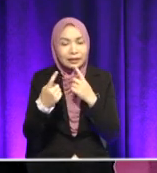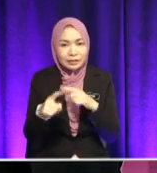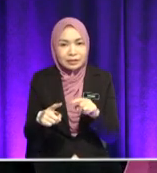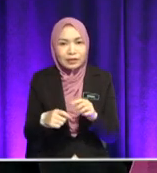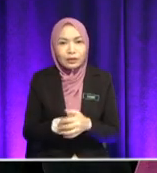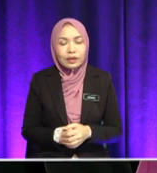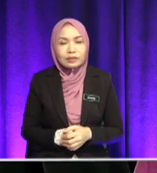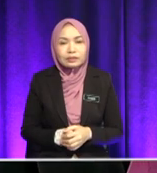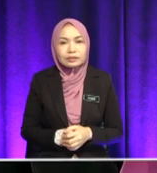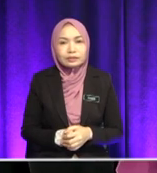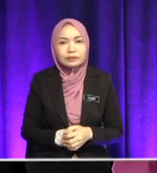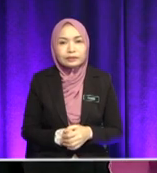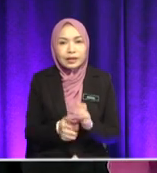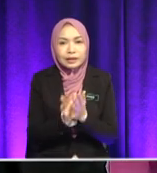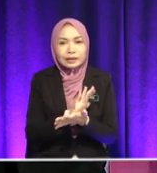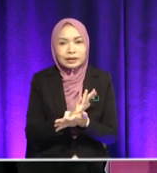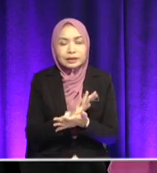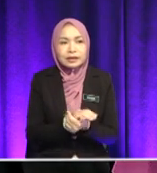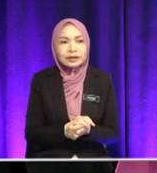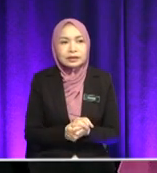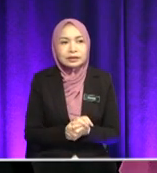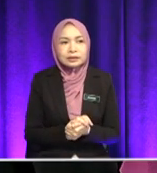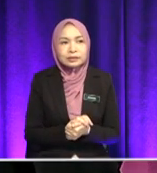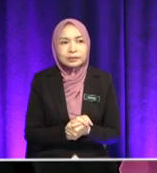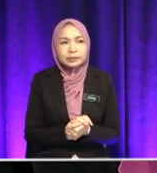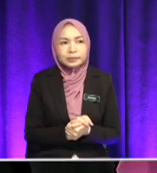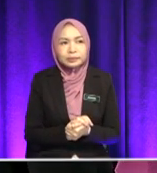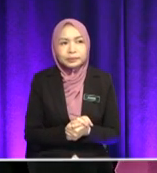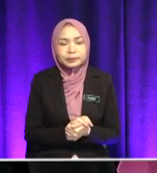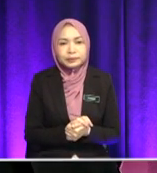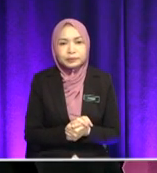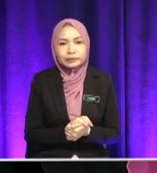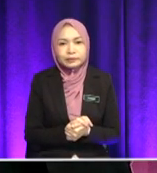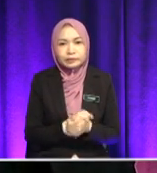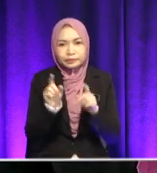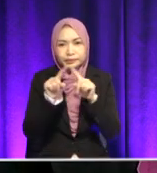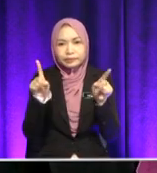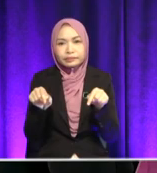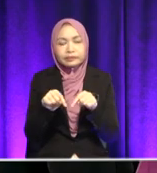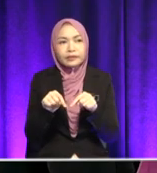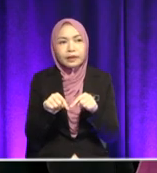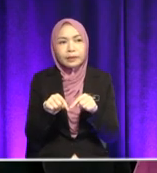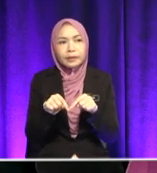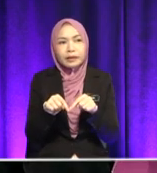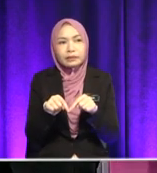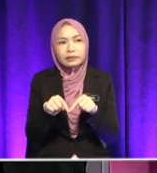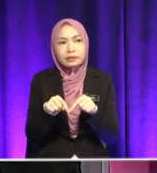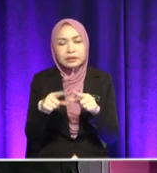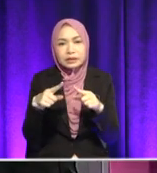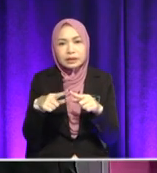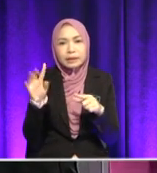Oke jadi yang segi empat itu dia punya primitif adalah 110 Oke